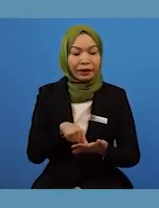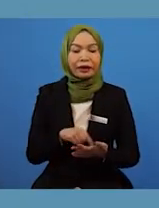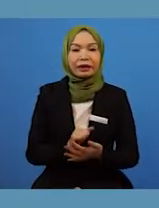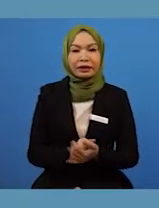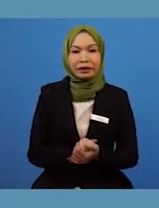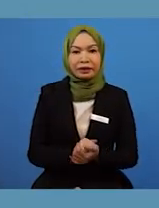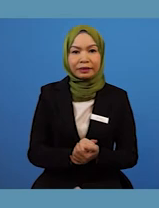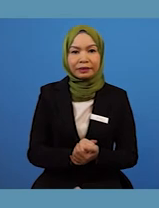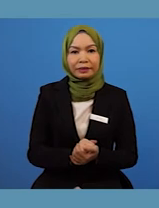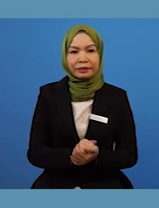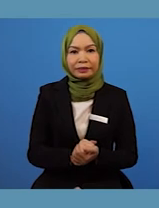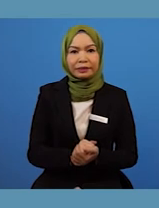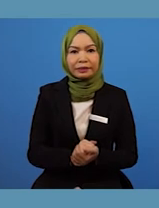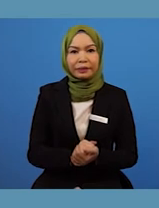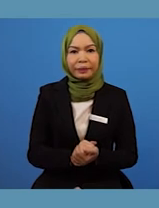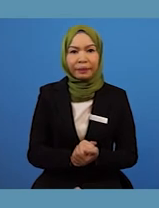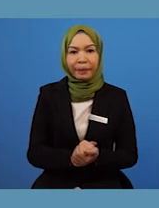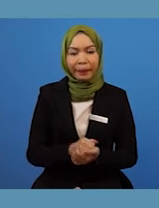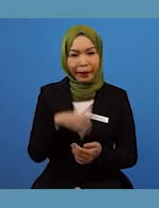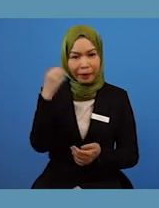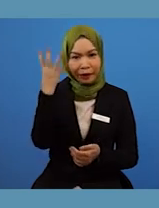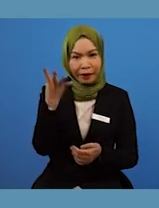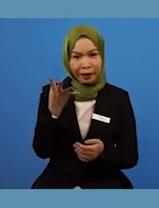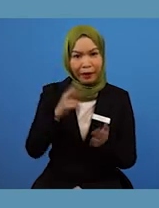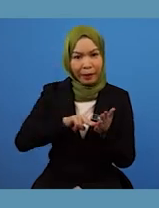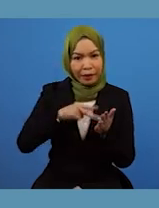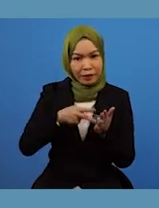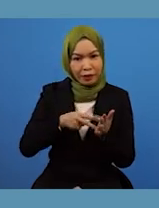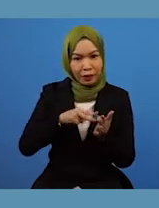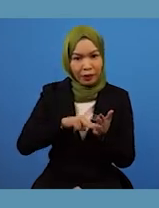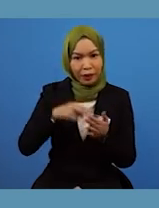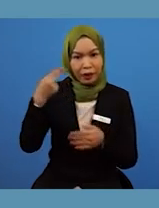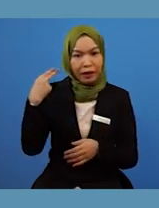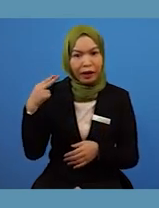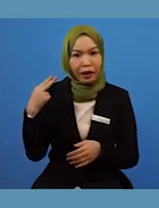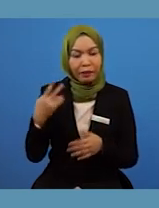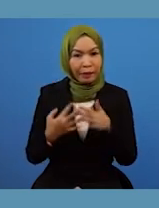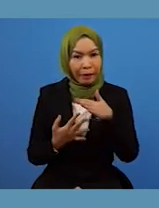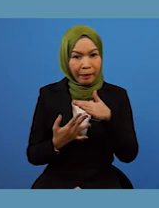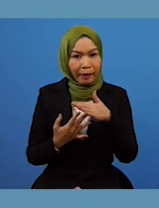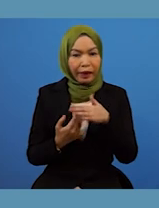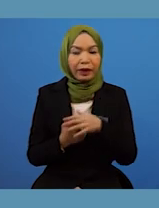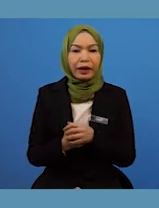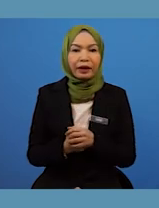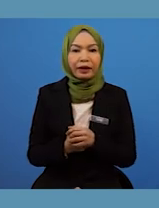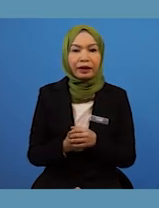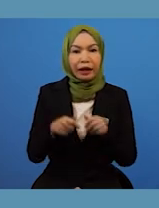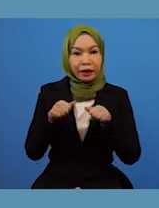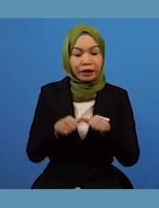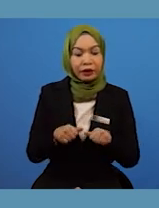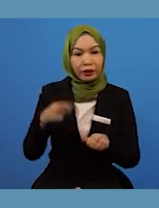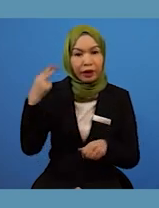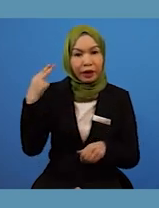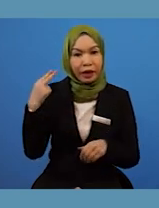iaitu menyatakan maksud haba pembakaran, menentukan haba